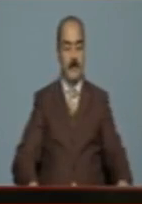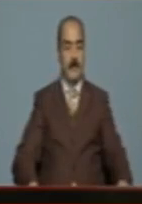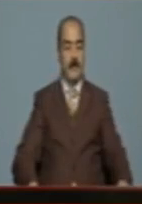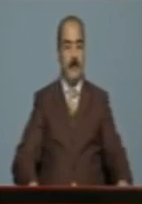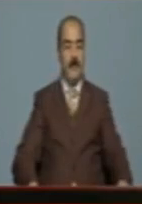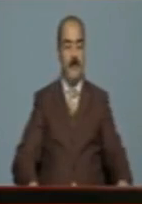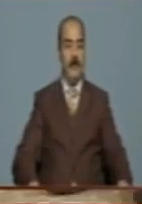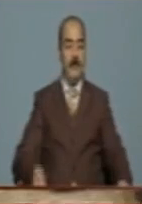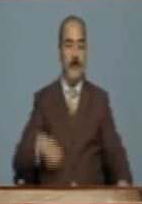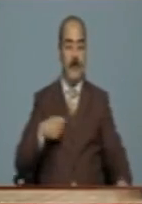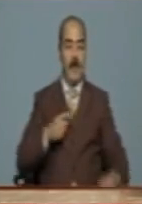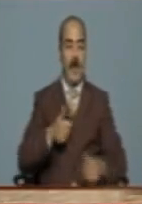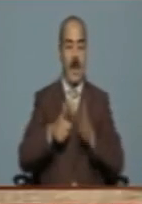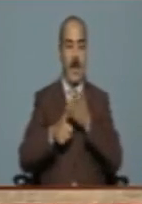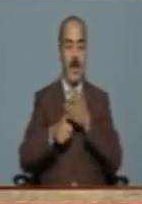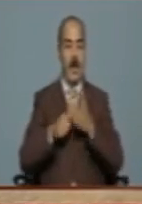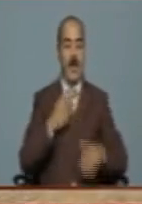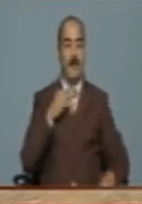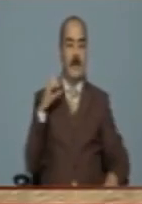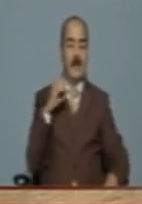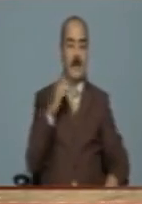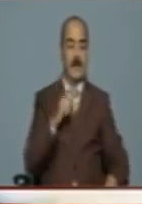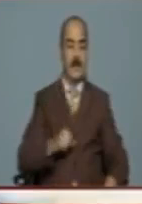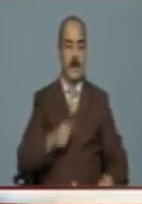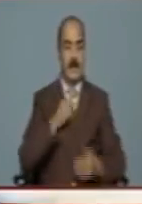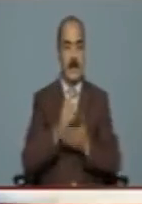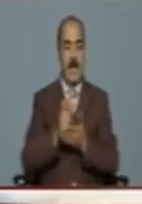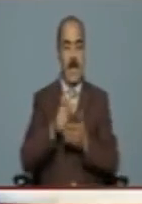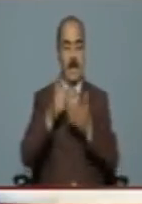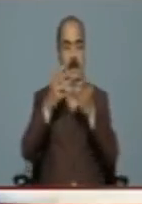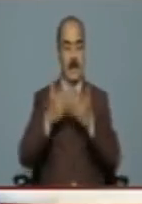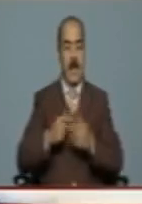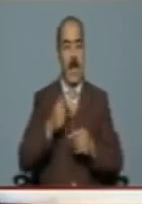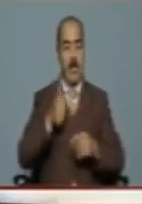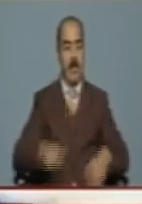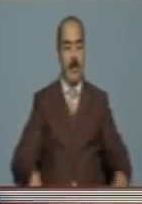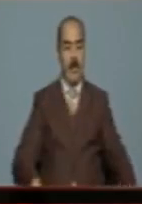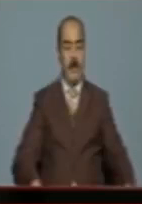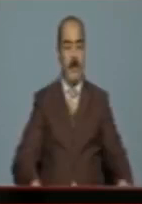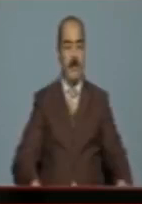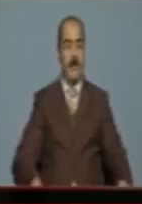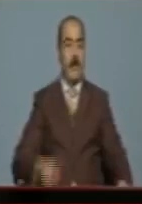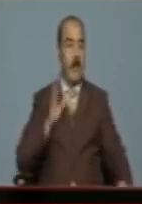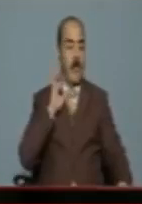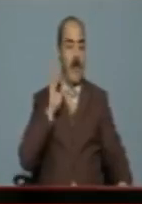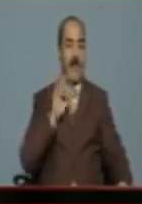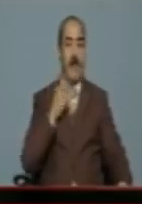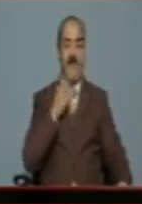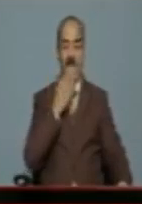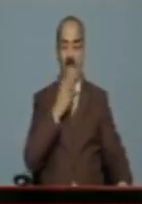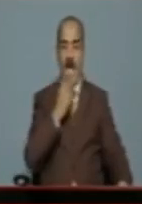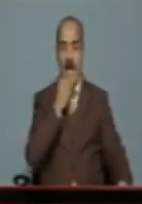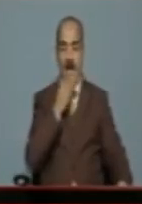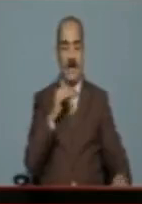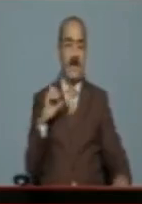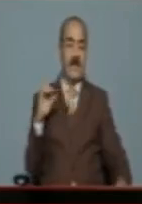السيد عبد الفتاح سعيد حسين خليل السيسي وشهرته عبد الفتاح